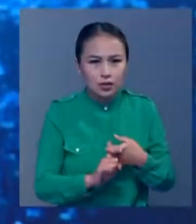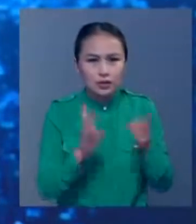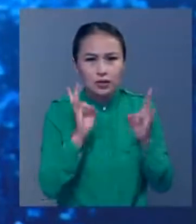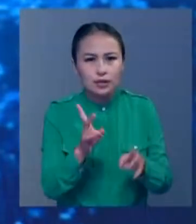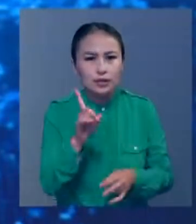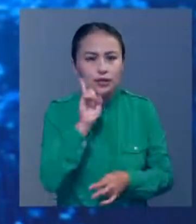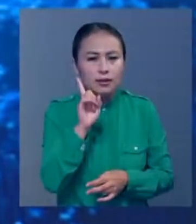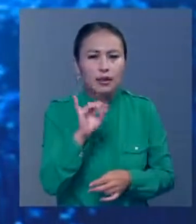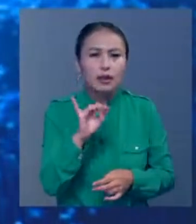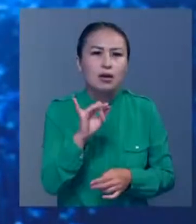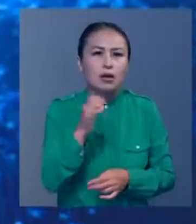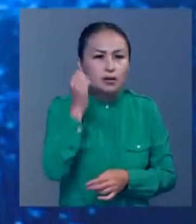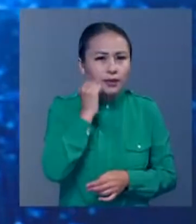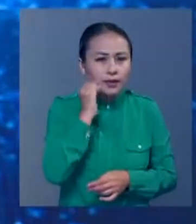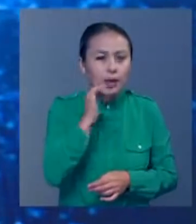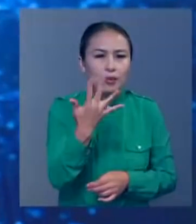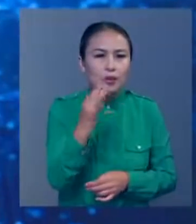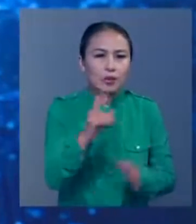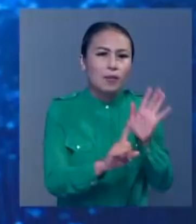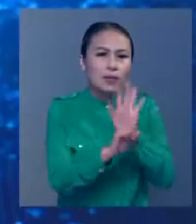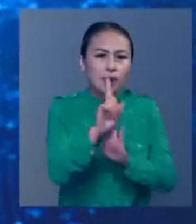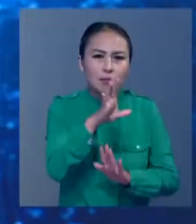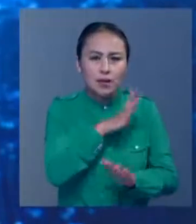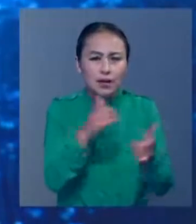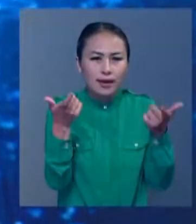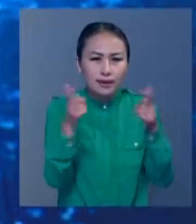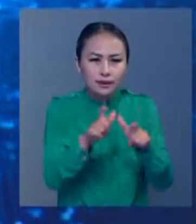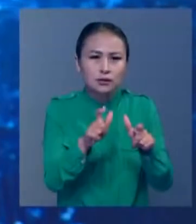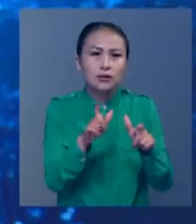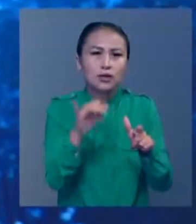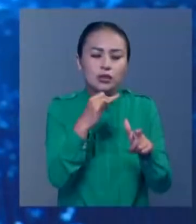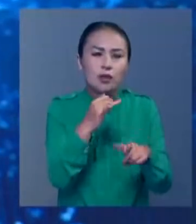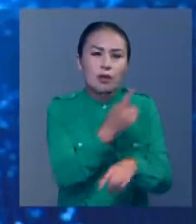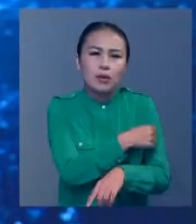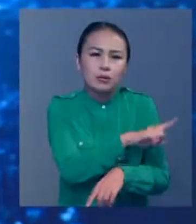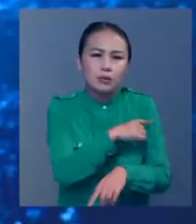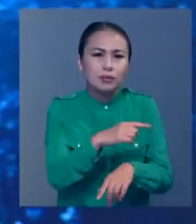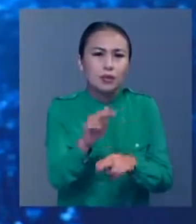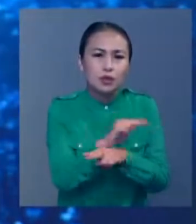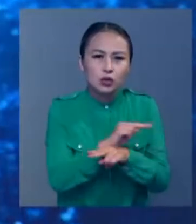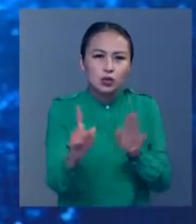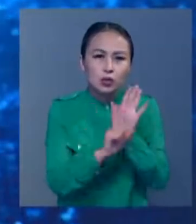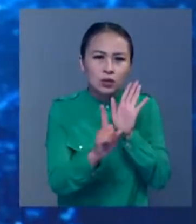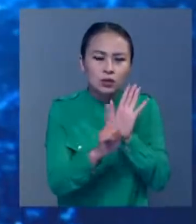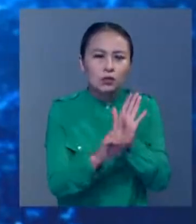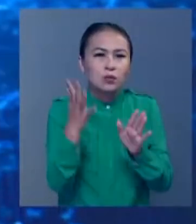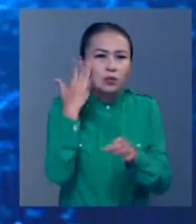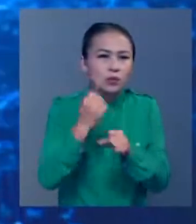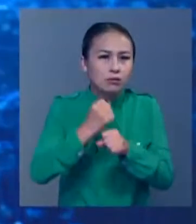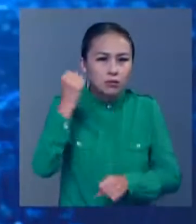егде жастақлар. 5 шілдеден бастап қабылданған карантиндік шараларды және амбулаториялық емдеуді күшейтуден